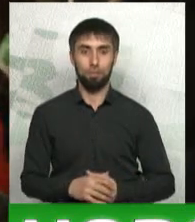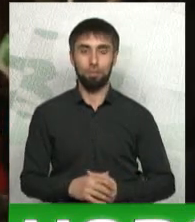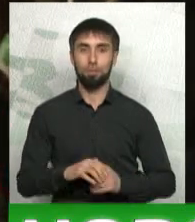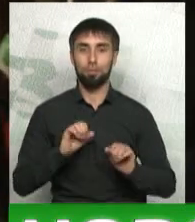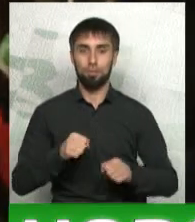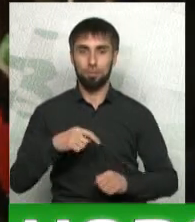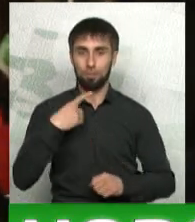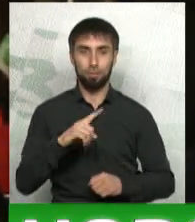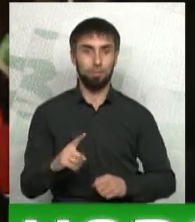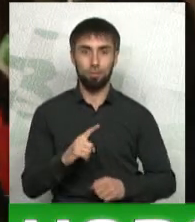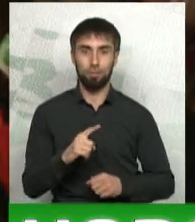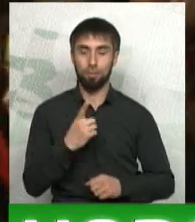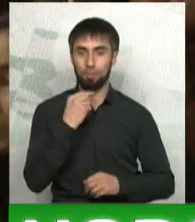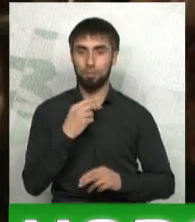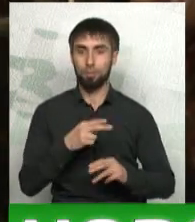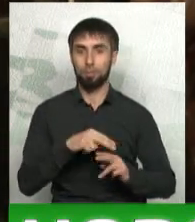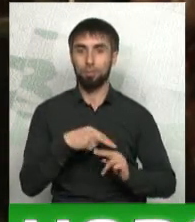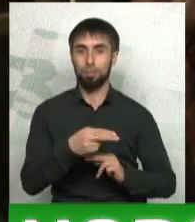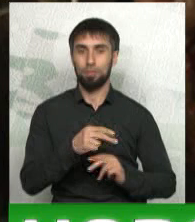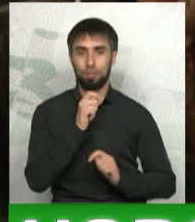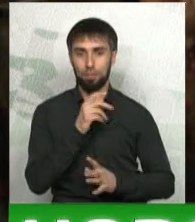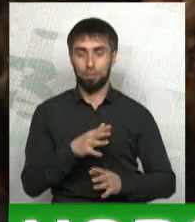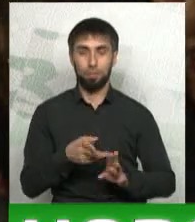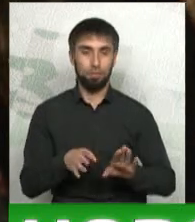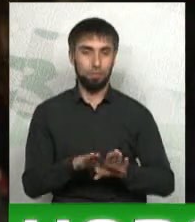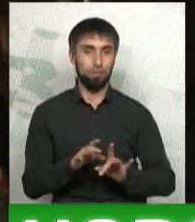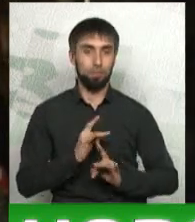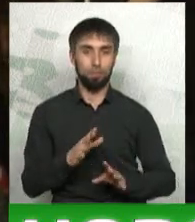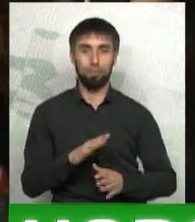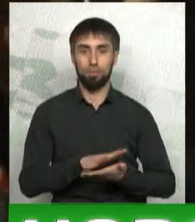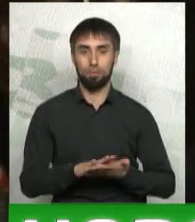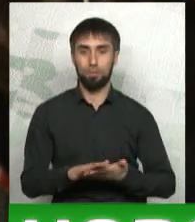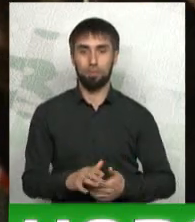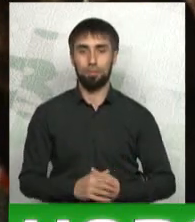можно сказать, что кровный месть прощает. Это такой праздник. Чисто